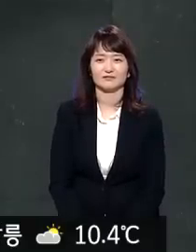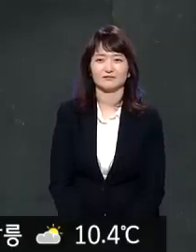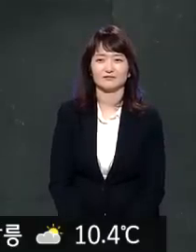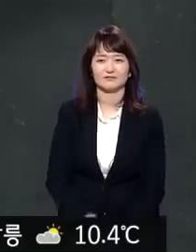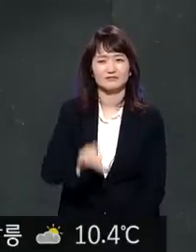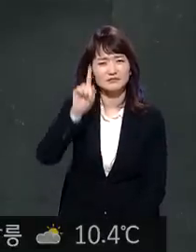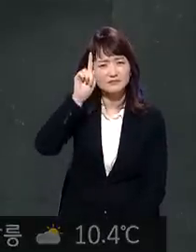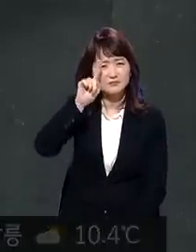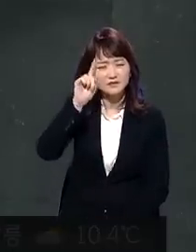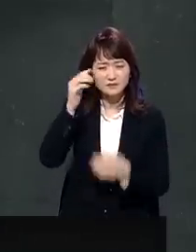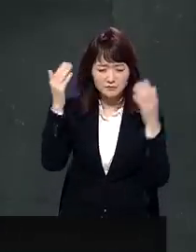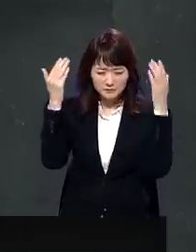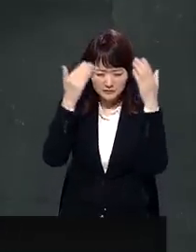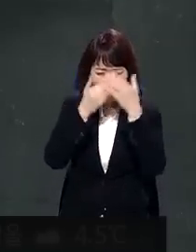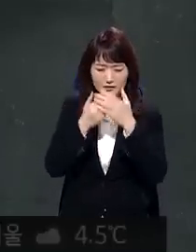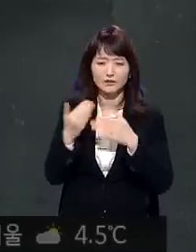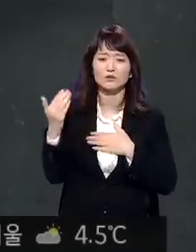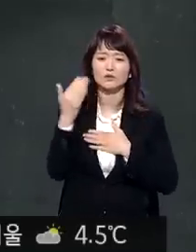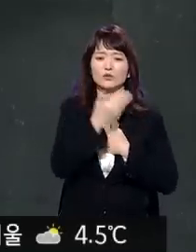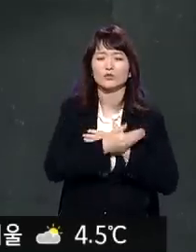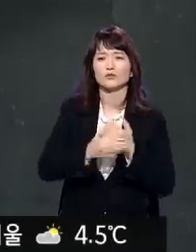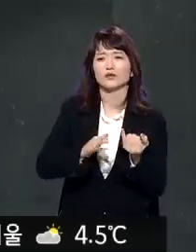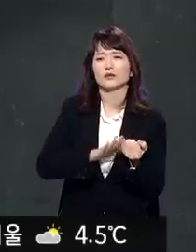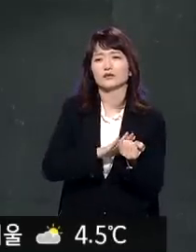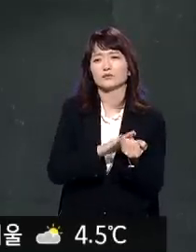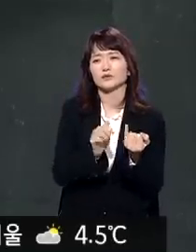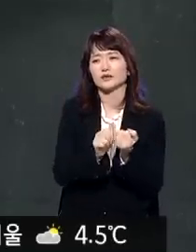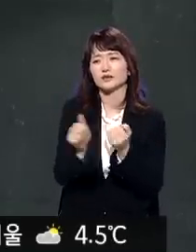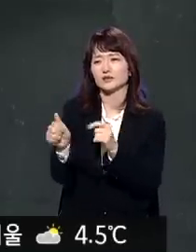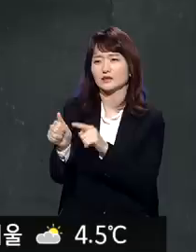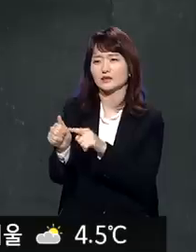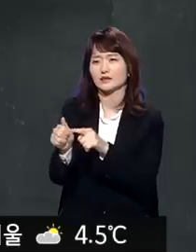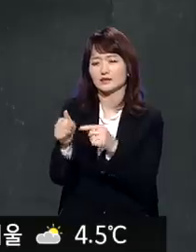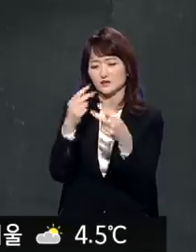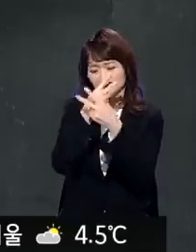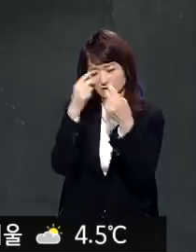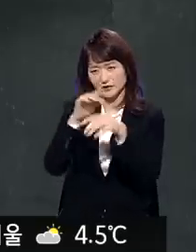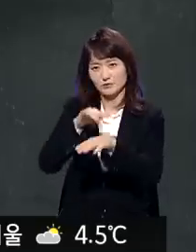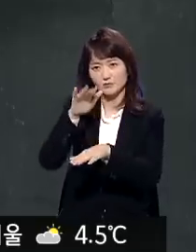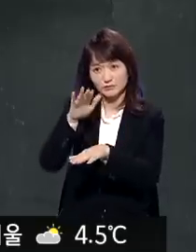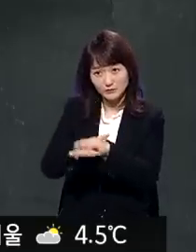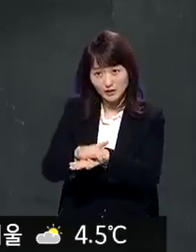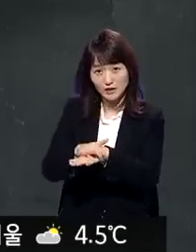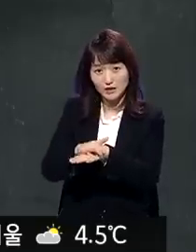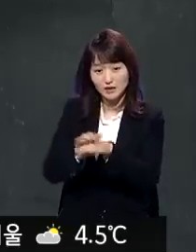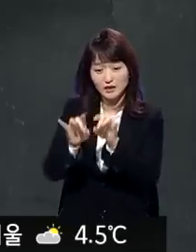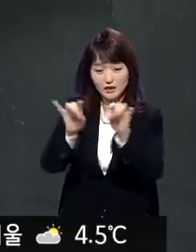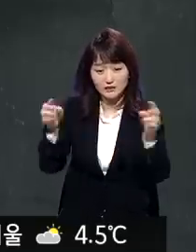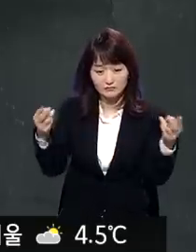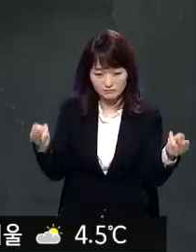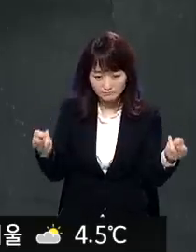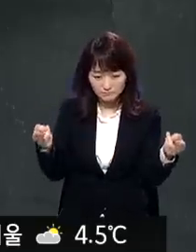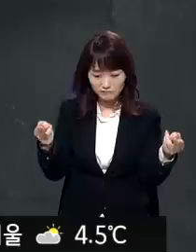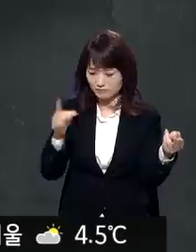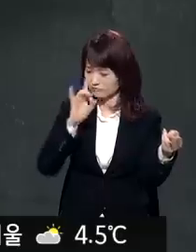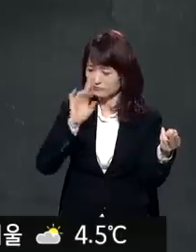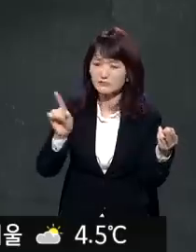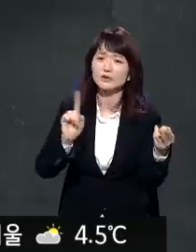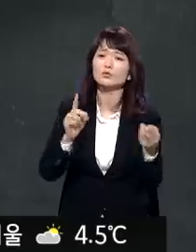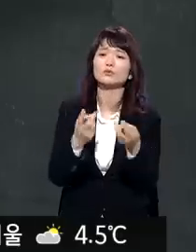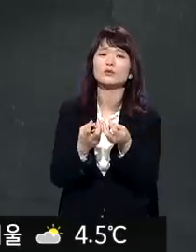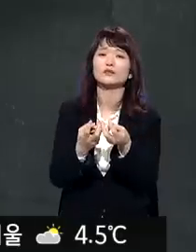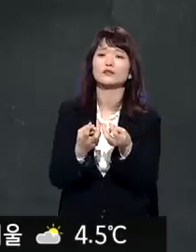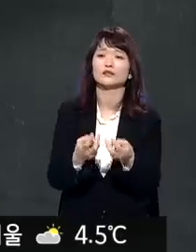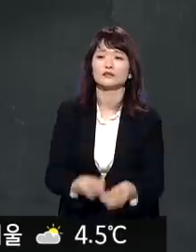자, 매일 밤 온몸을 더듬는 이 남편의 고약한 잠버릇 각방을 쓰자고 하니까 절대 안 된다는데 이거 어떻게